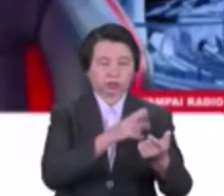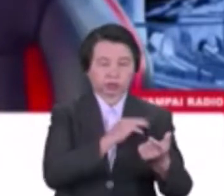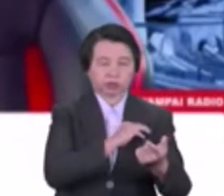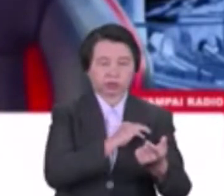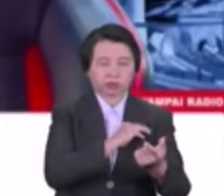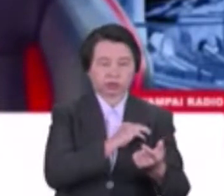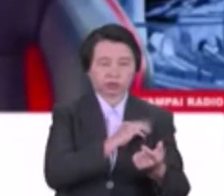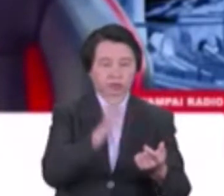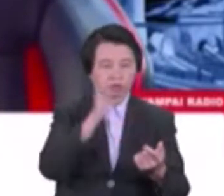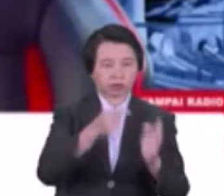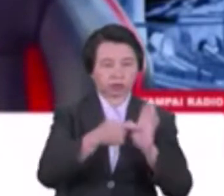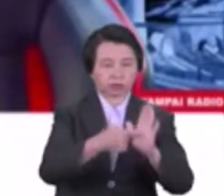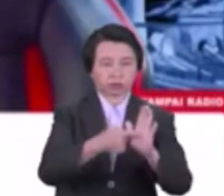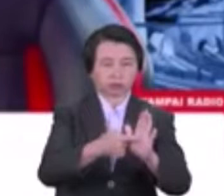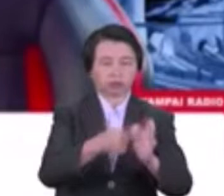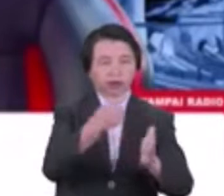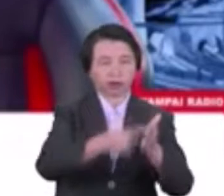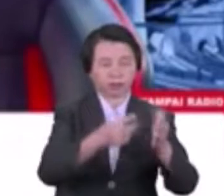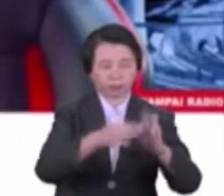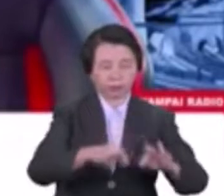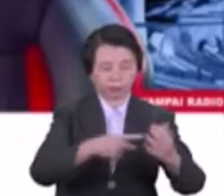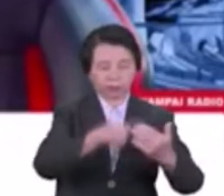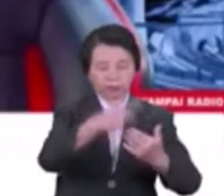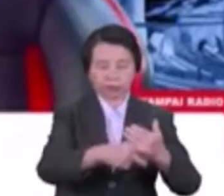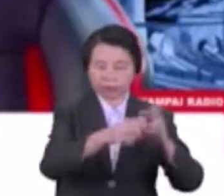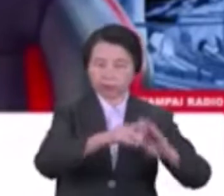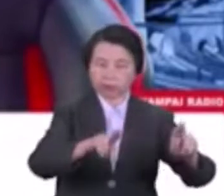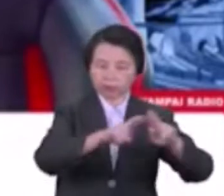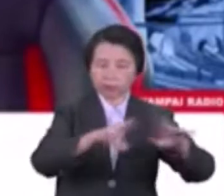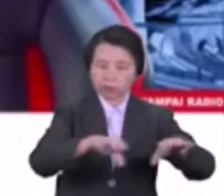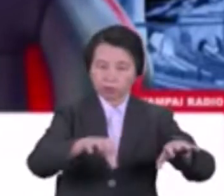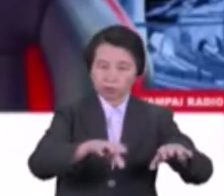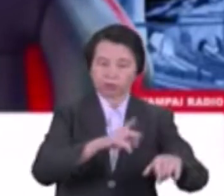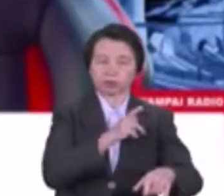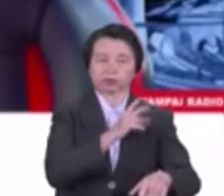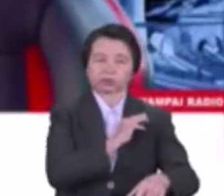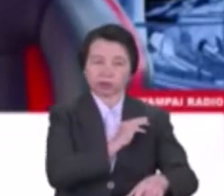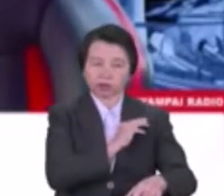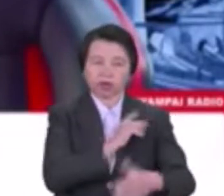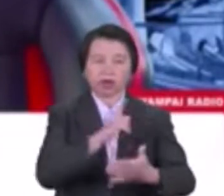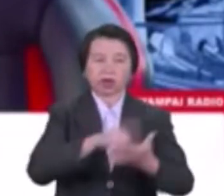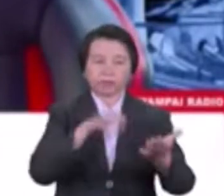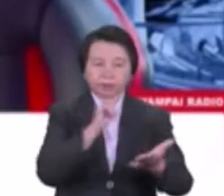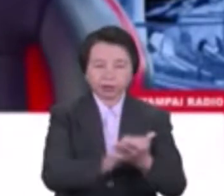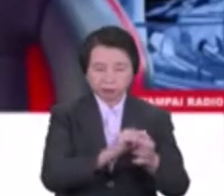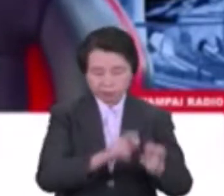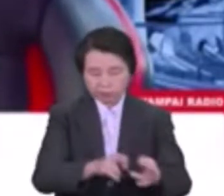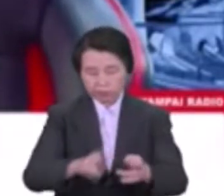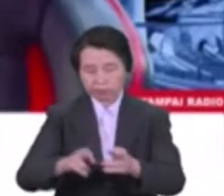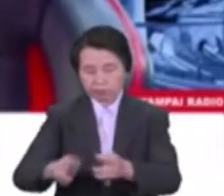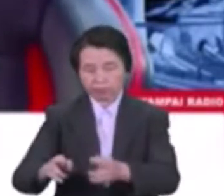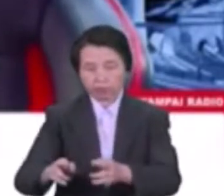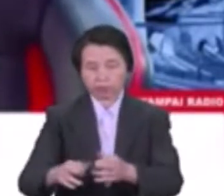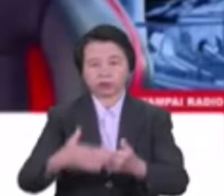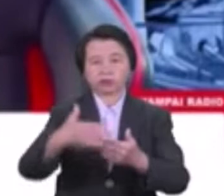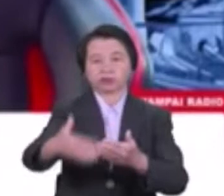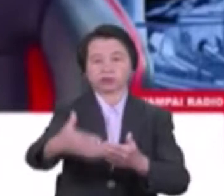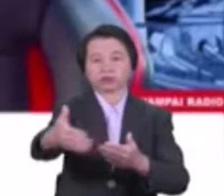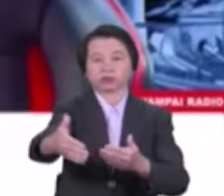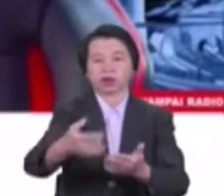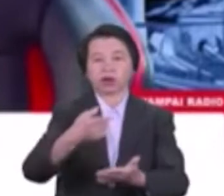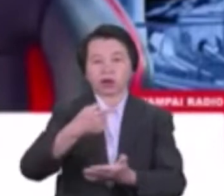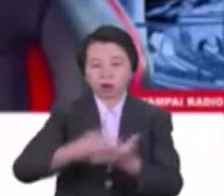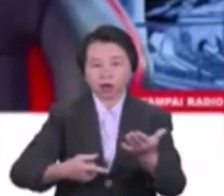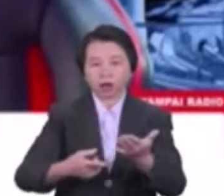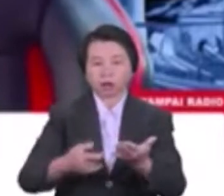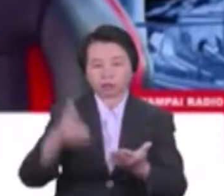akan tunjukkan kapal dia, program utama yang dibuat di kementerian, apa dia rancangan-rancangan kehadapan, kapal dia yang